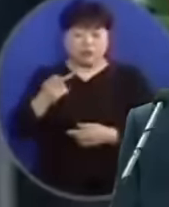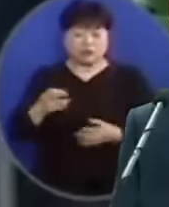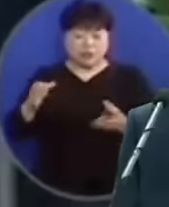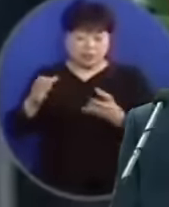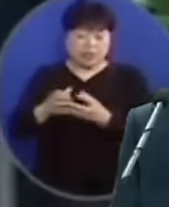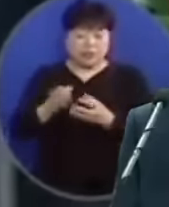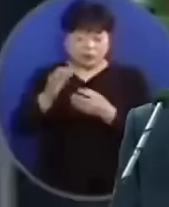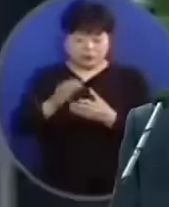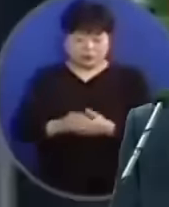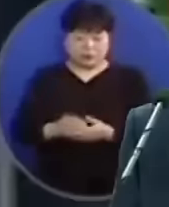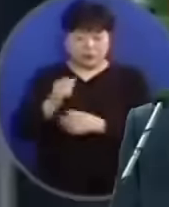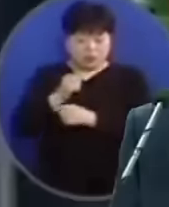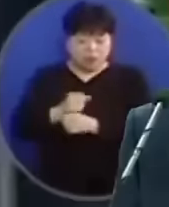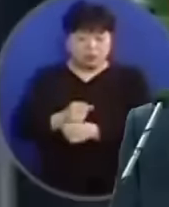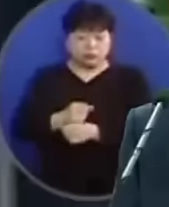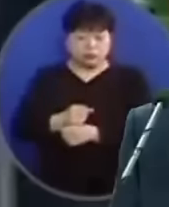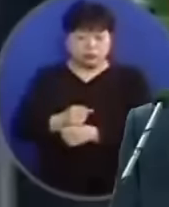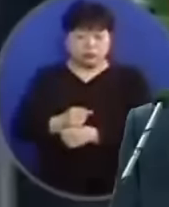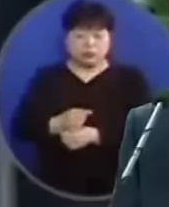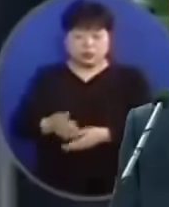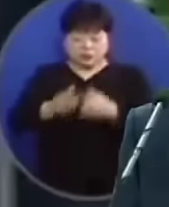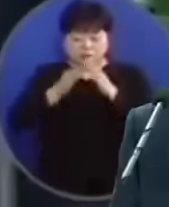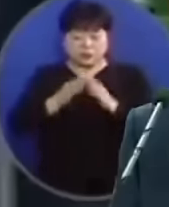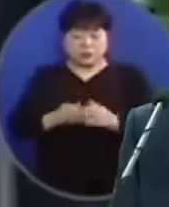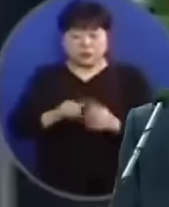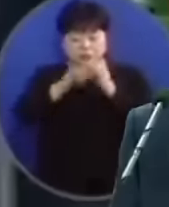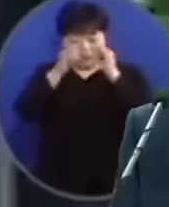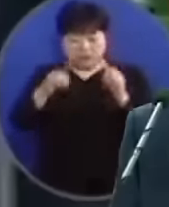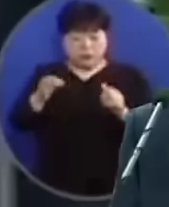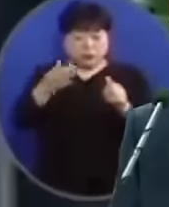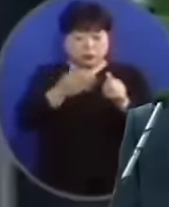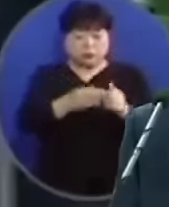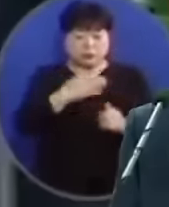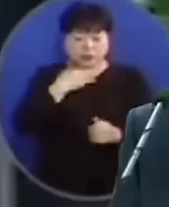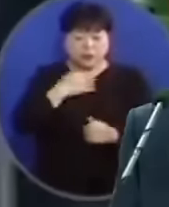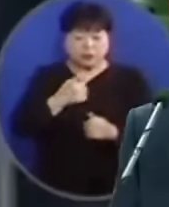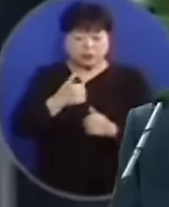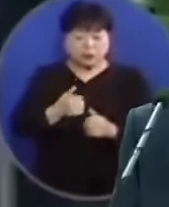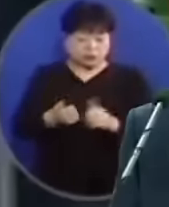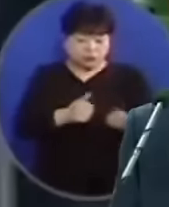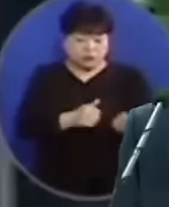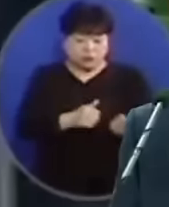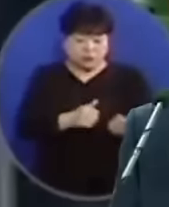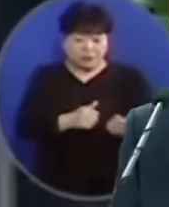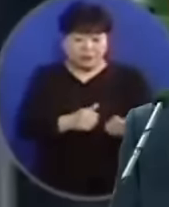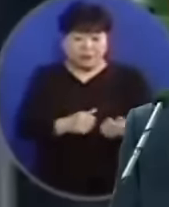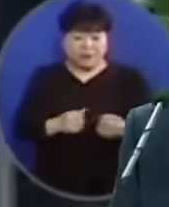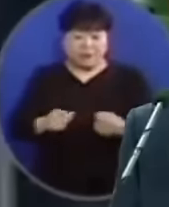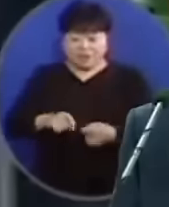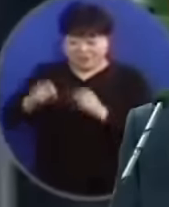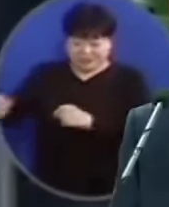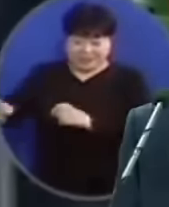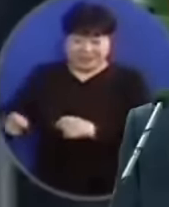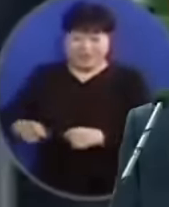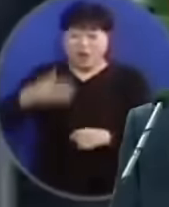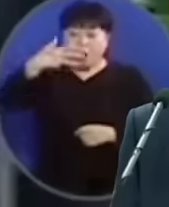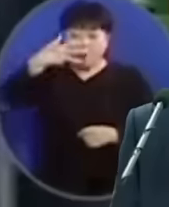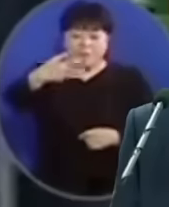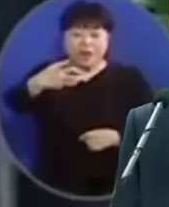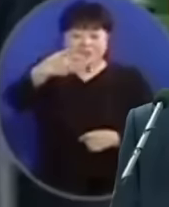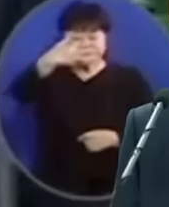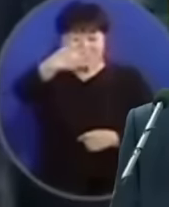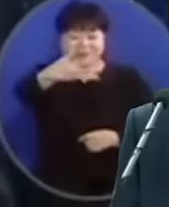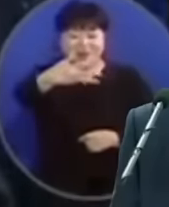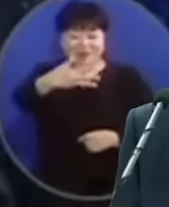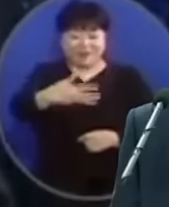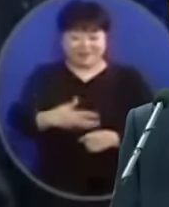연구소를 지어서 사회에 기증했습니다. 55세 죽는다는 사람이 98살까지 살다가 하늘나라에 갔습니다.